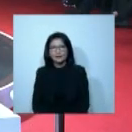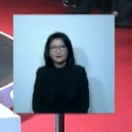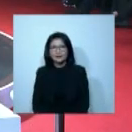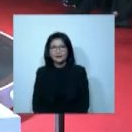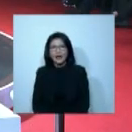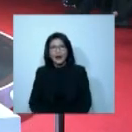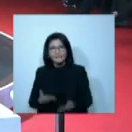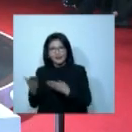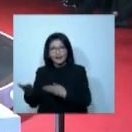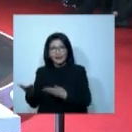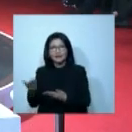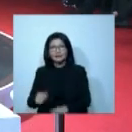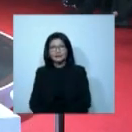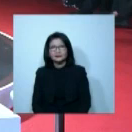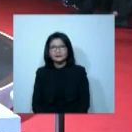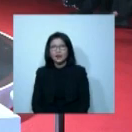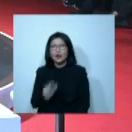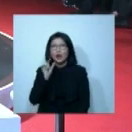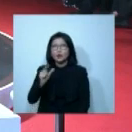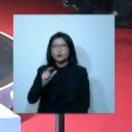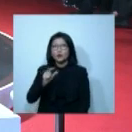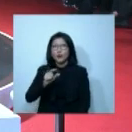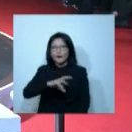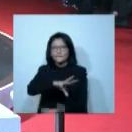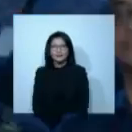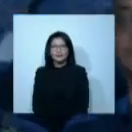kalangan milenial atau Gen Z ya. Ada yang mereka